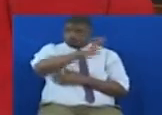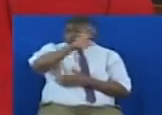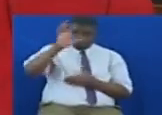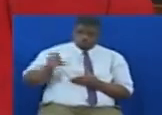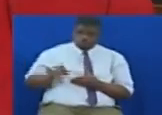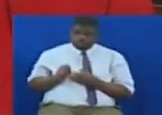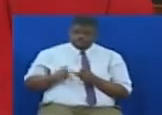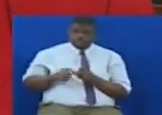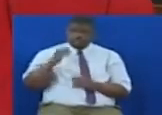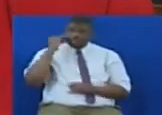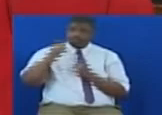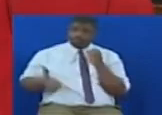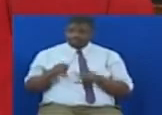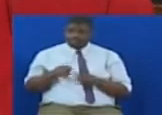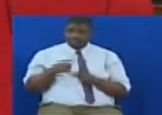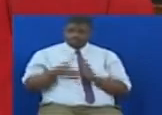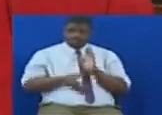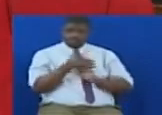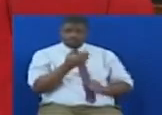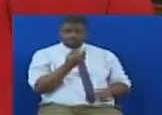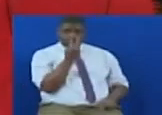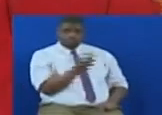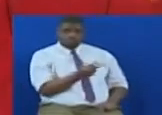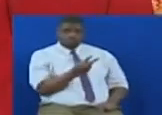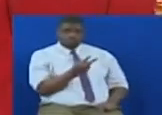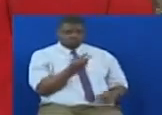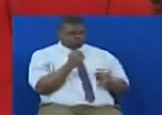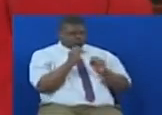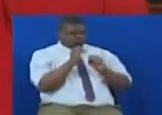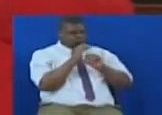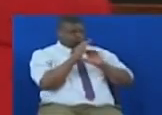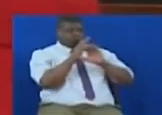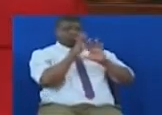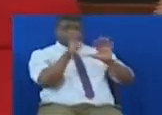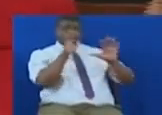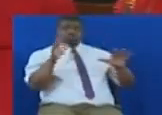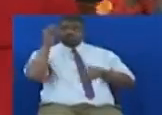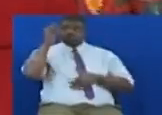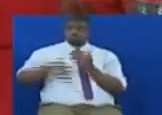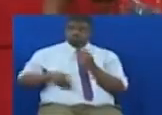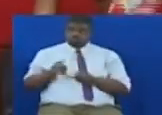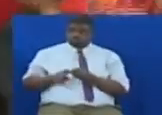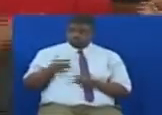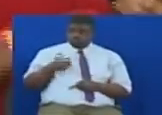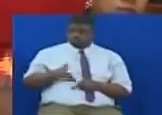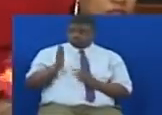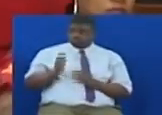uko wanapinga wanaanza kuona mwanga mwishoni, lakini kwa sababu Mungu alimjalia